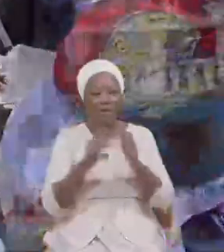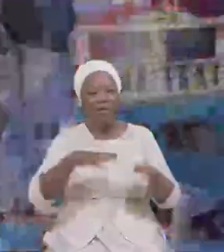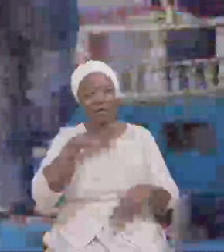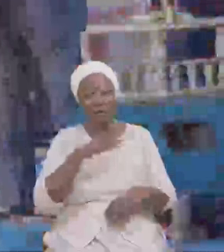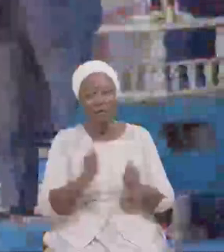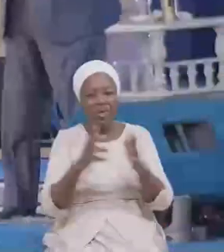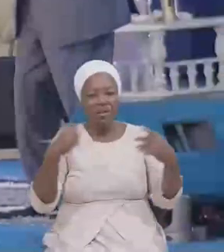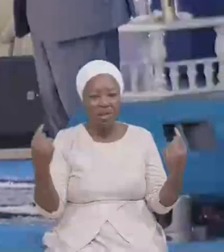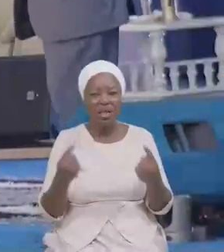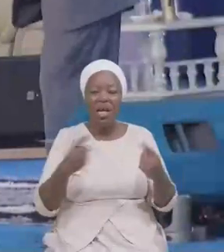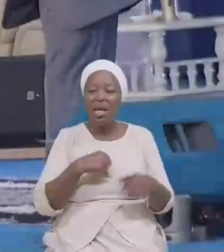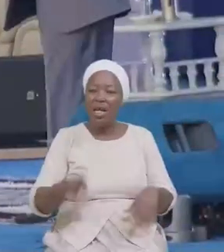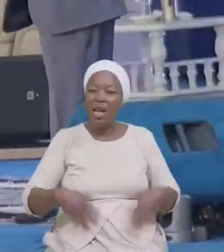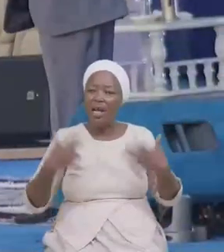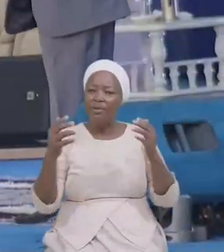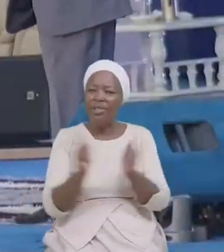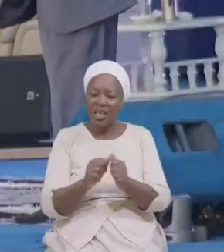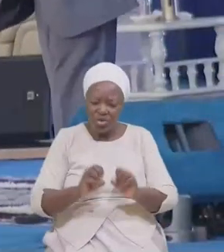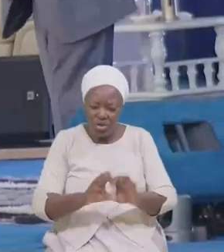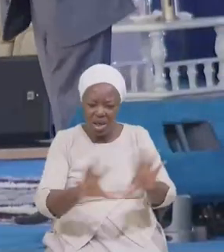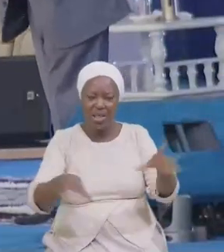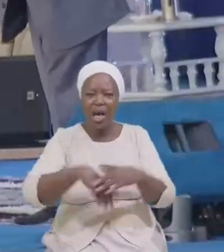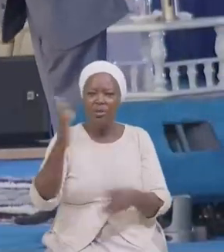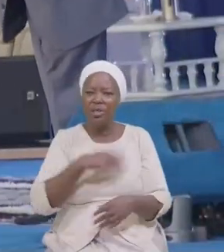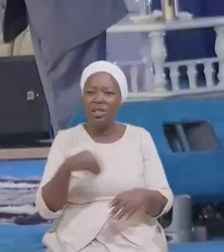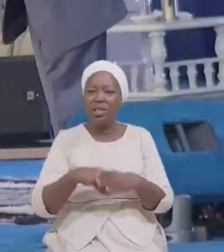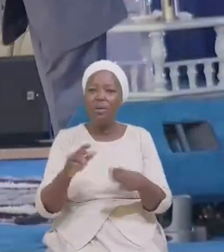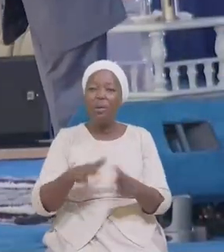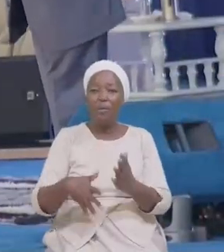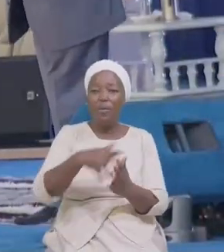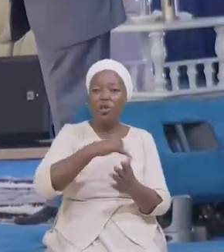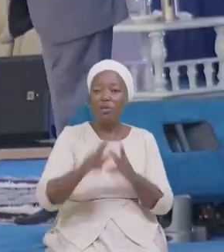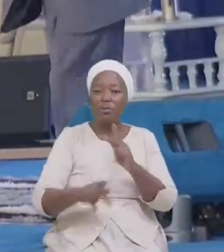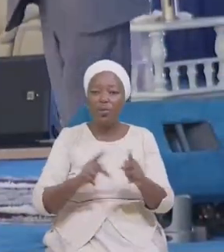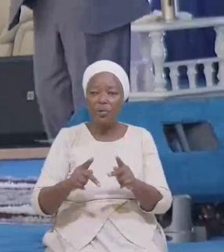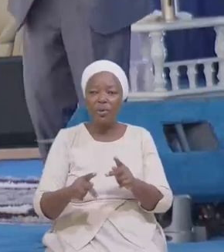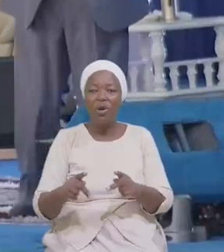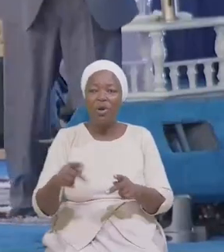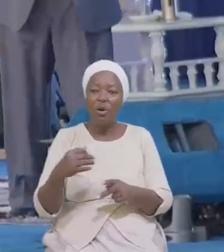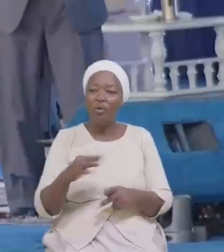sans tâche. Une vie qui brille au milieu des gens.